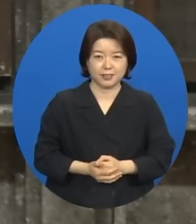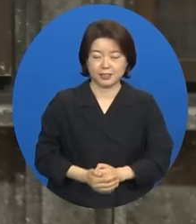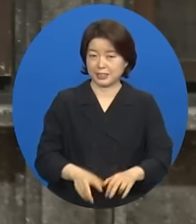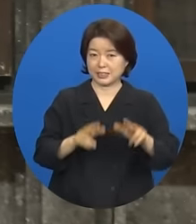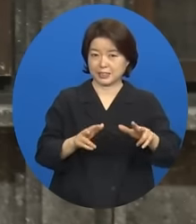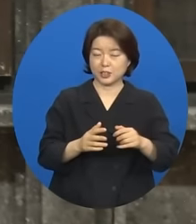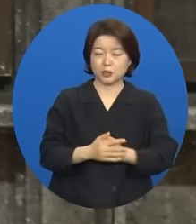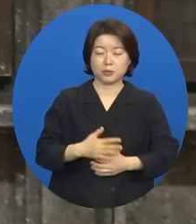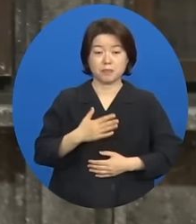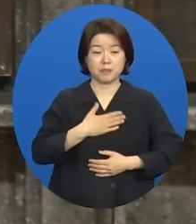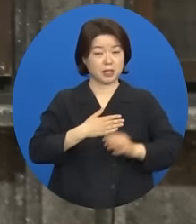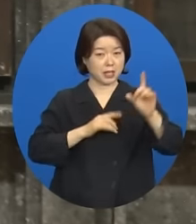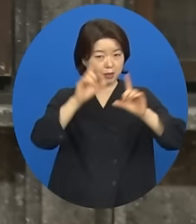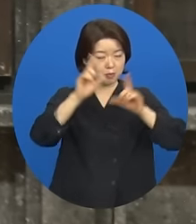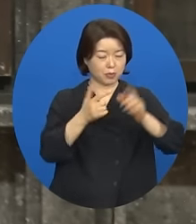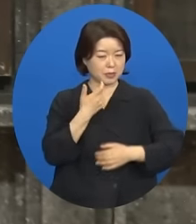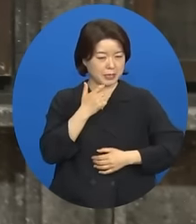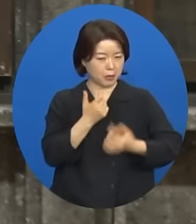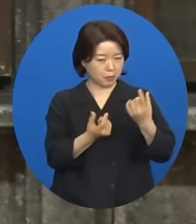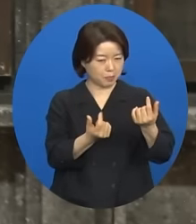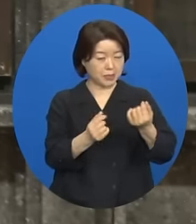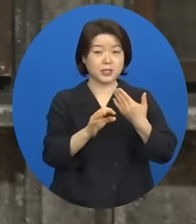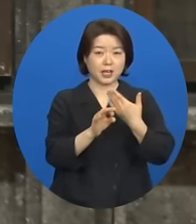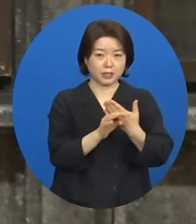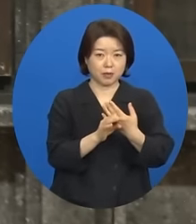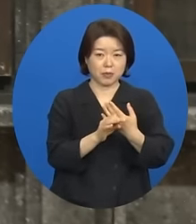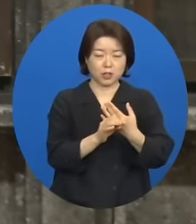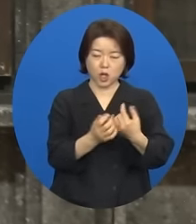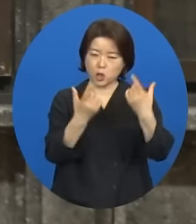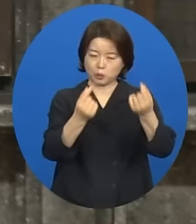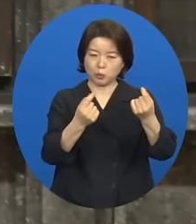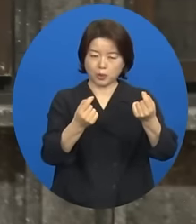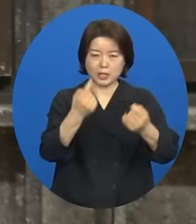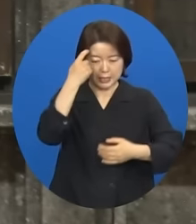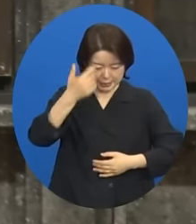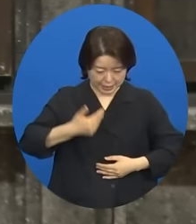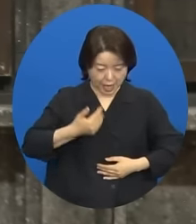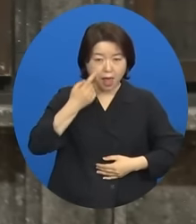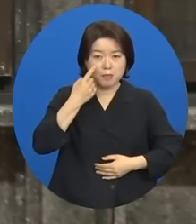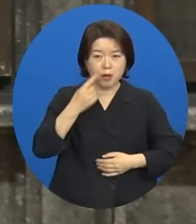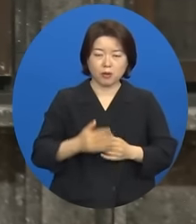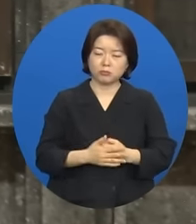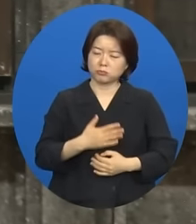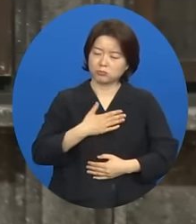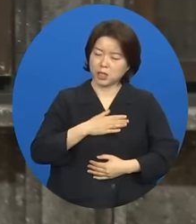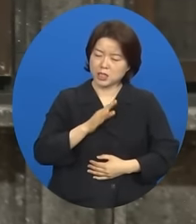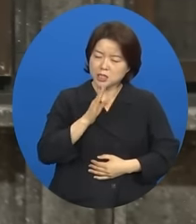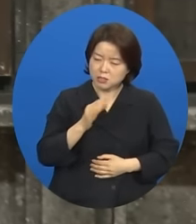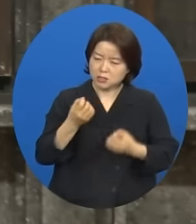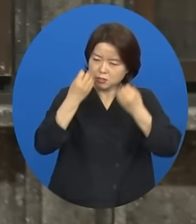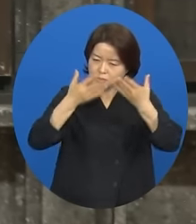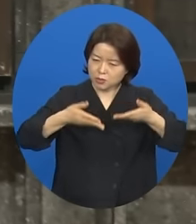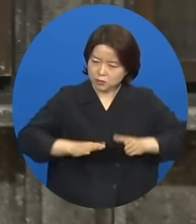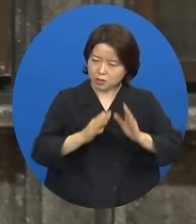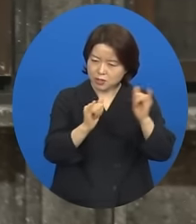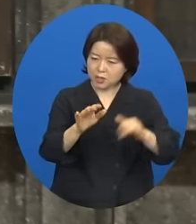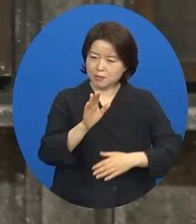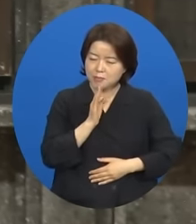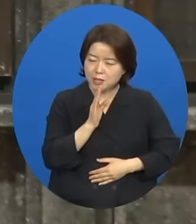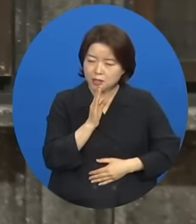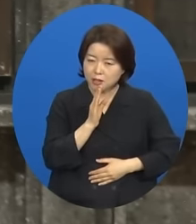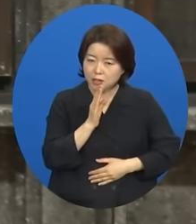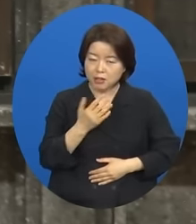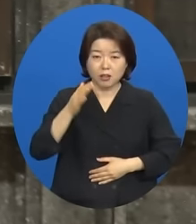지금 내 모습이 야곱과 비슷하다면 동일한 질문을 하셔야 됩니다. 나는 정말 거듭난 사람이 맞나? 그런데 나는 왜